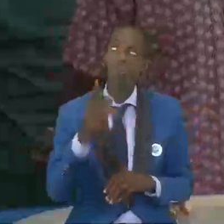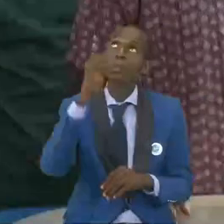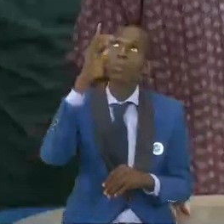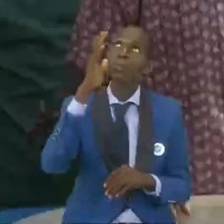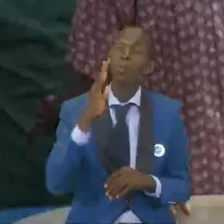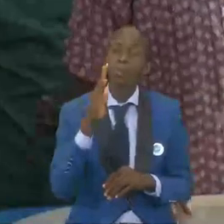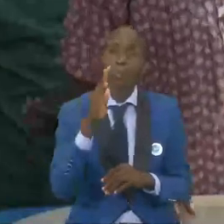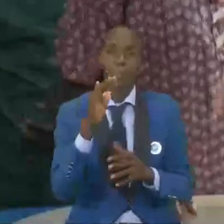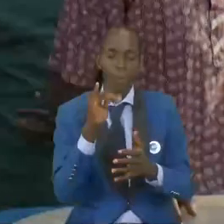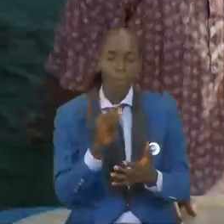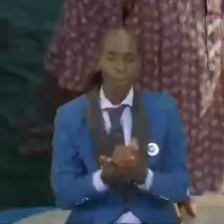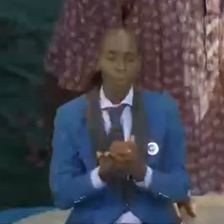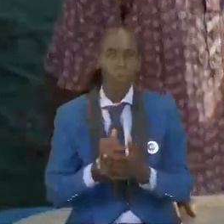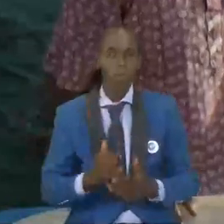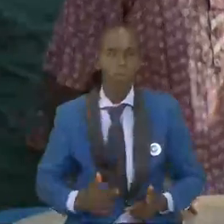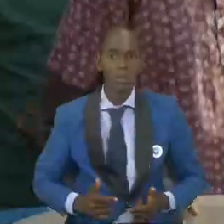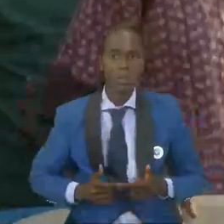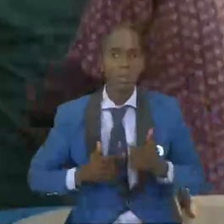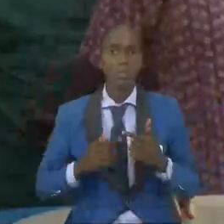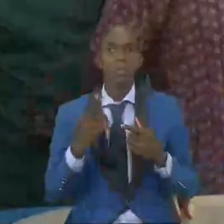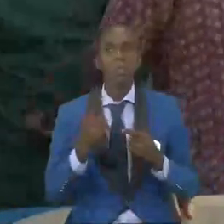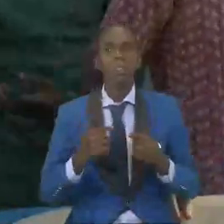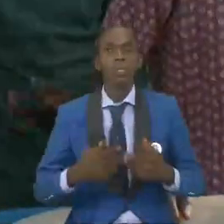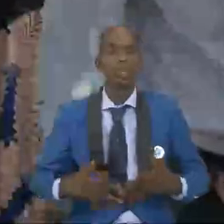converti, enfant de Dieu,